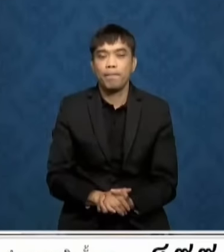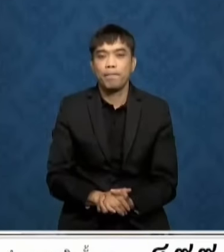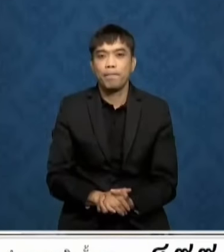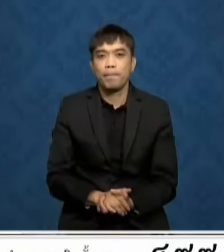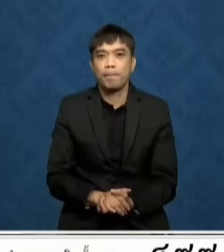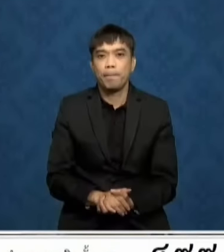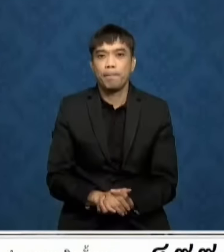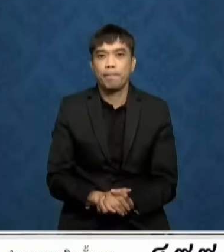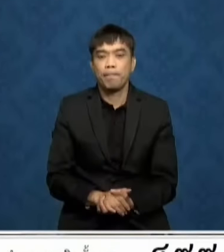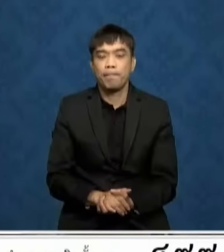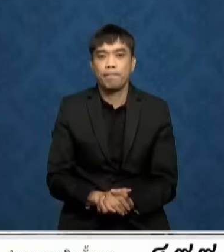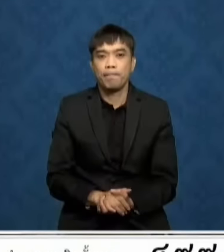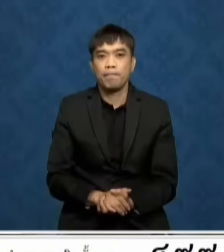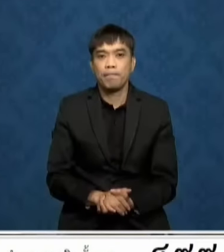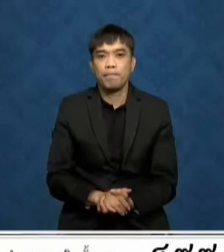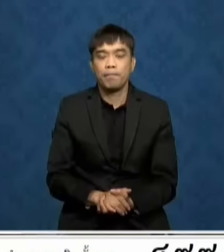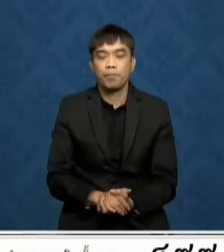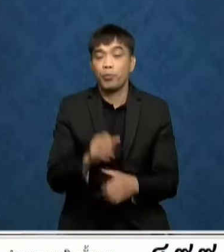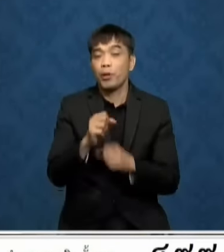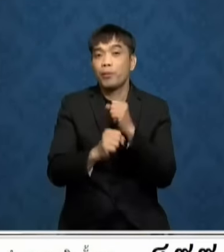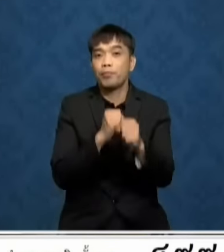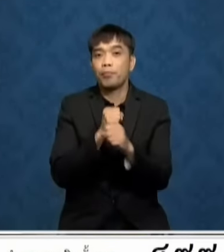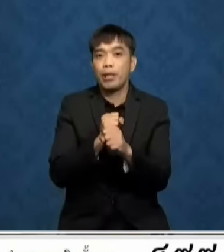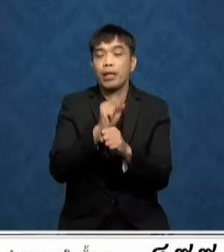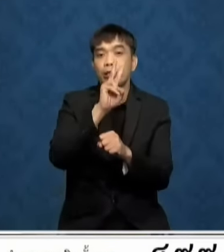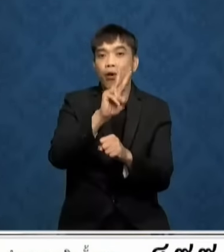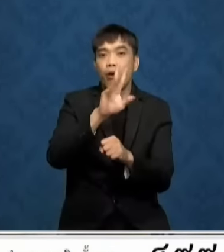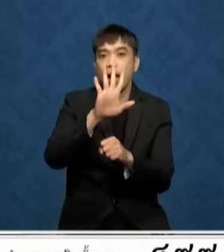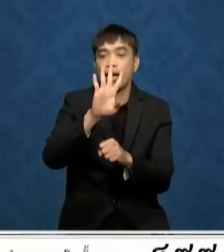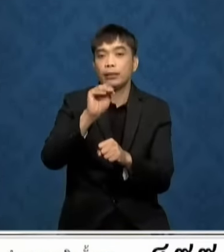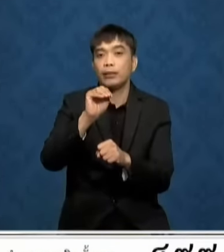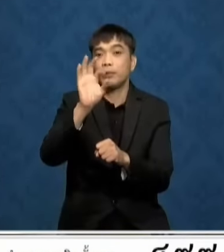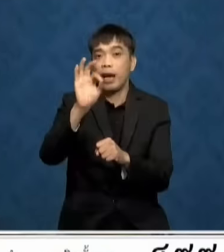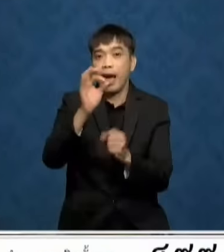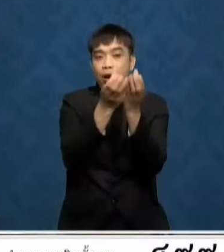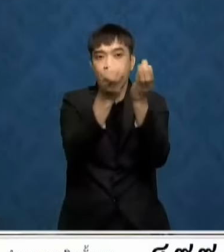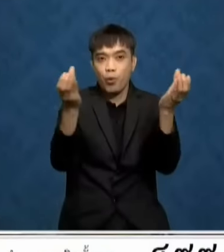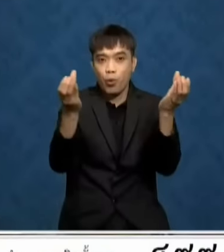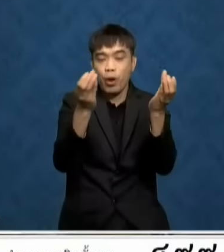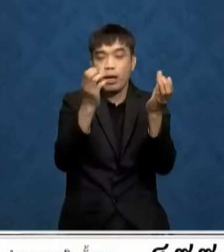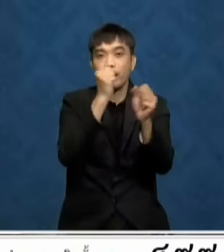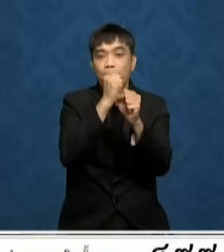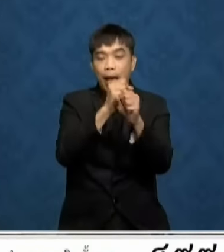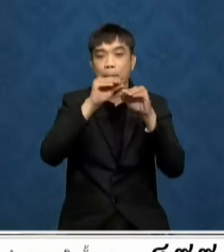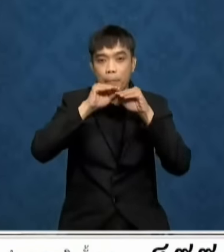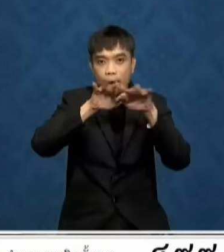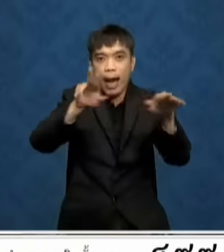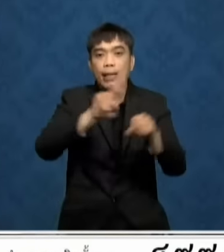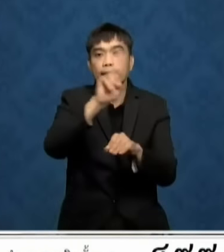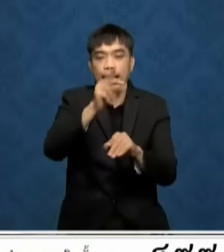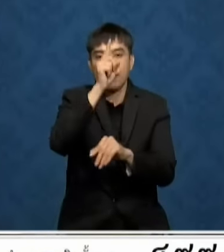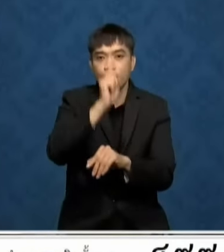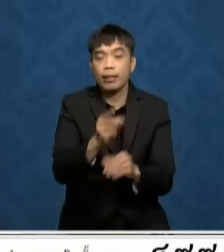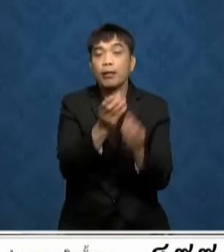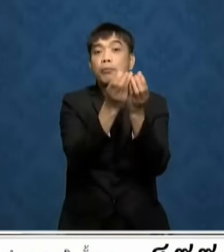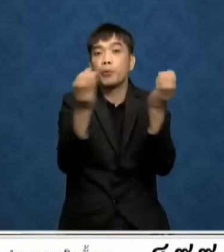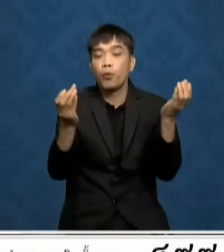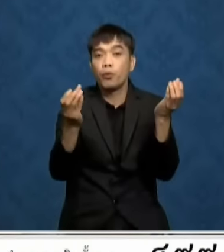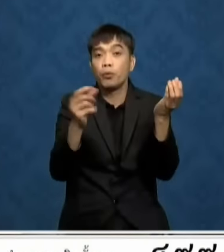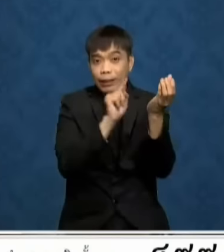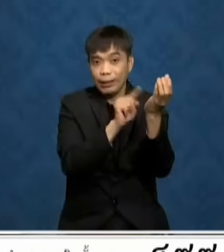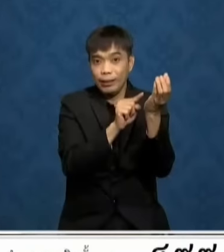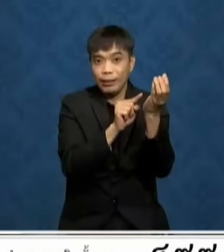การประกาศใช้รัฐธรรมนูญในของปี2489ซึ่งก็จะเป็นอีกย่างก้าวสำคัญนะครับในการเติบโตของประชาธิปไตยไทย